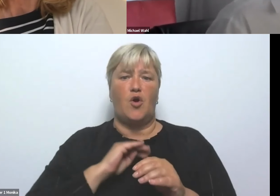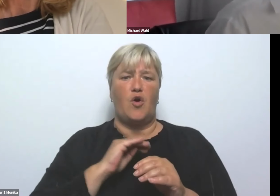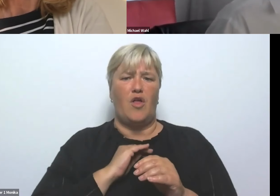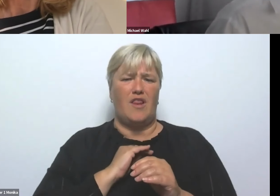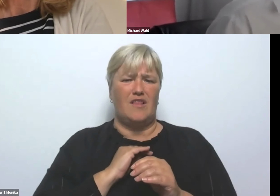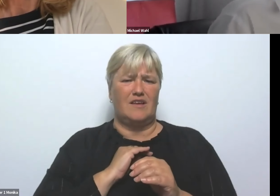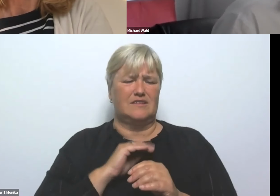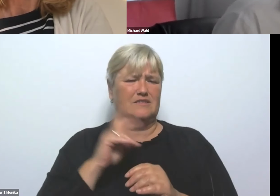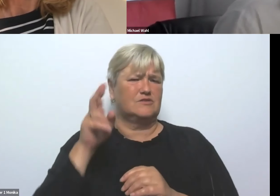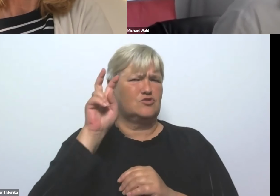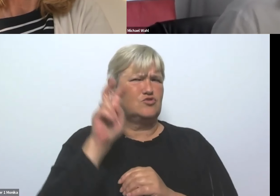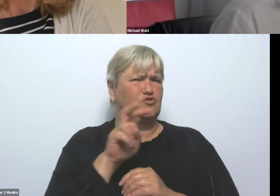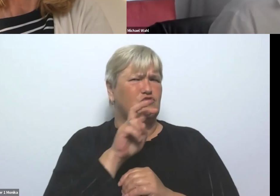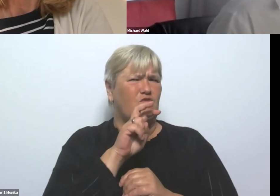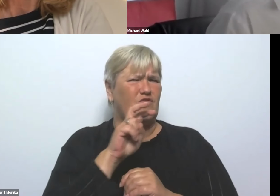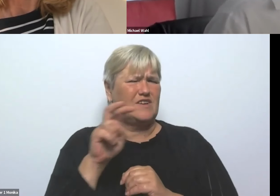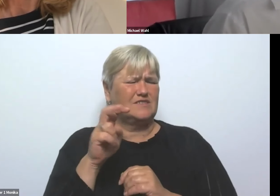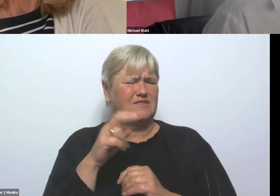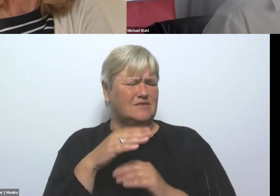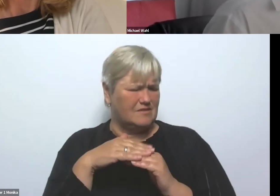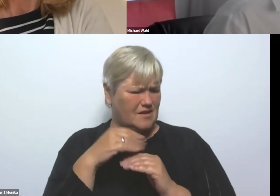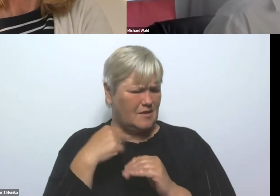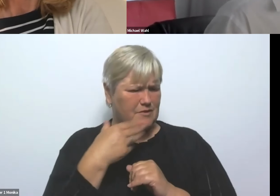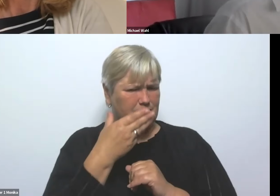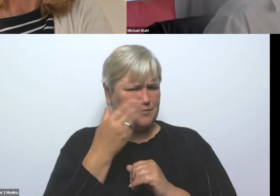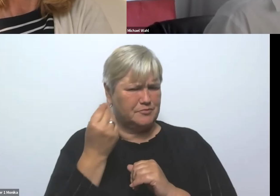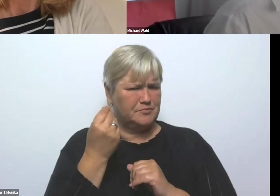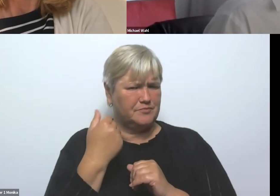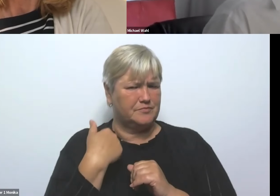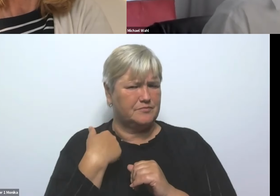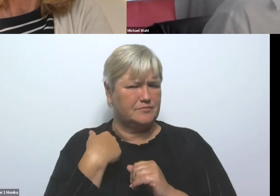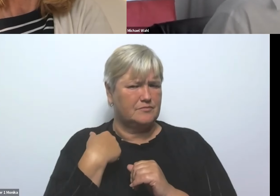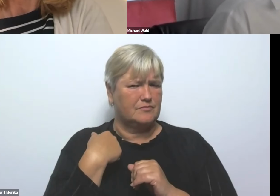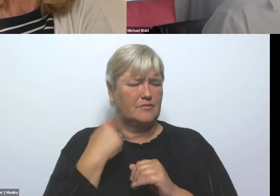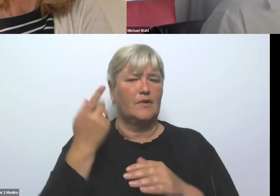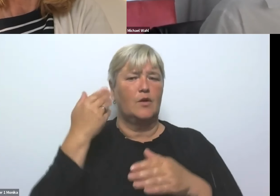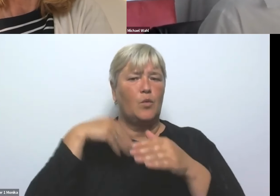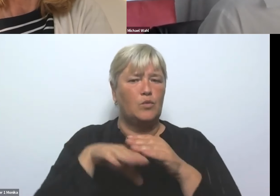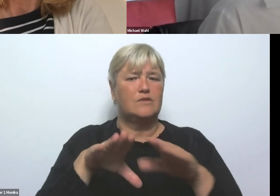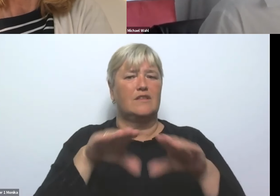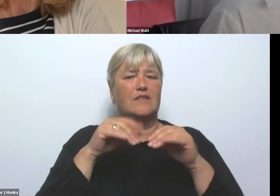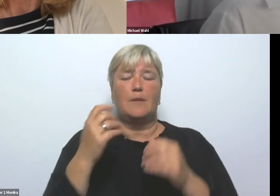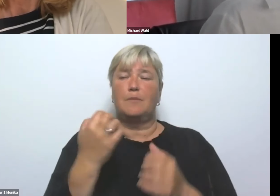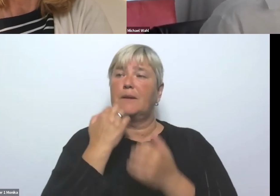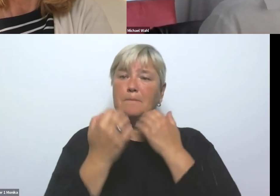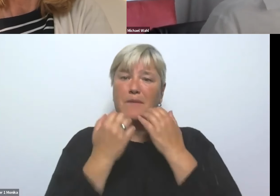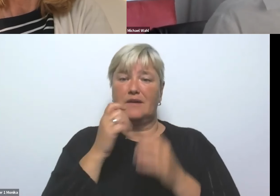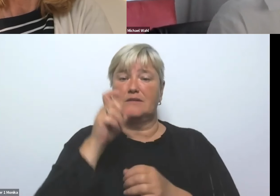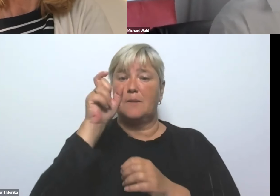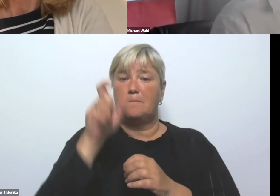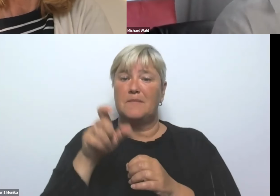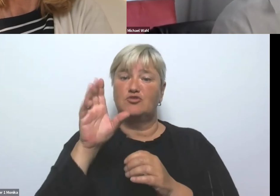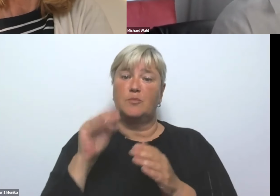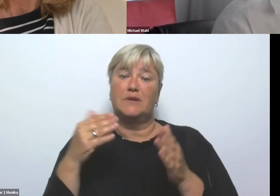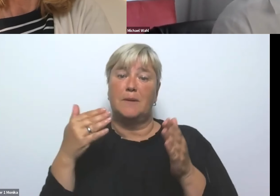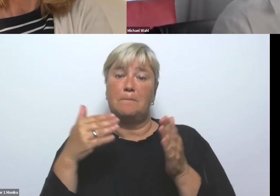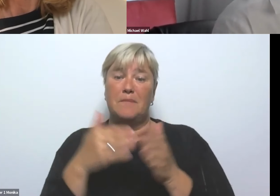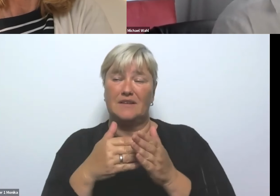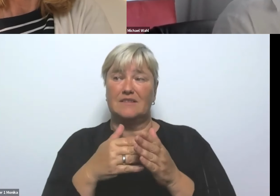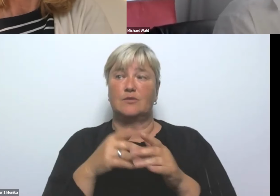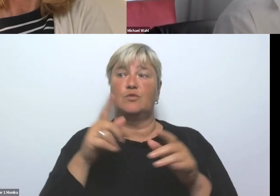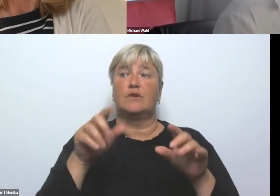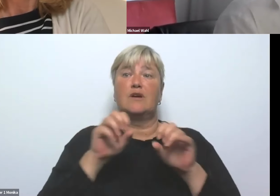der Schweiz, glaube ich, jetzt habe ich den Namen gerade nicht parat, die in Unternehmen berichtet hat, wie Menschen mit Behinderung dort eben wirken